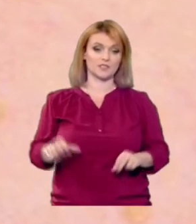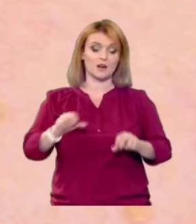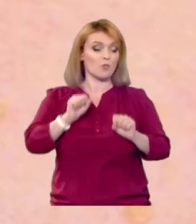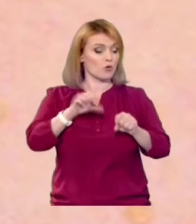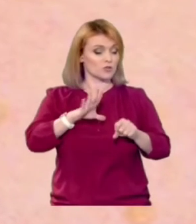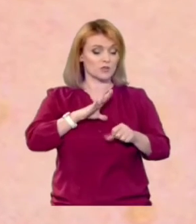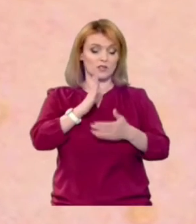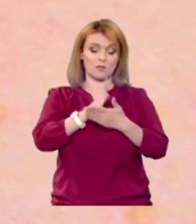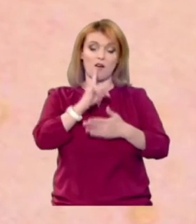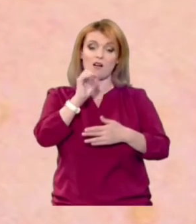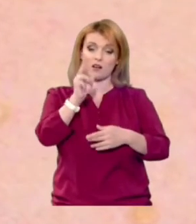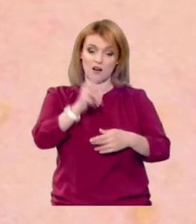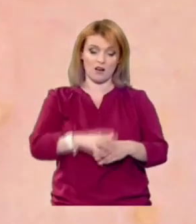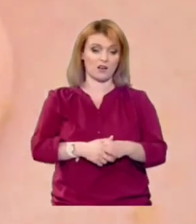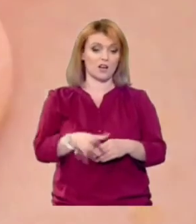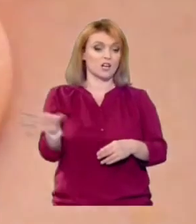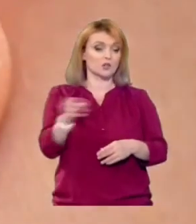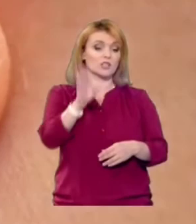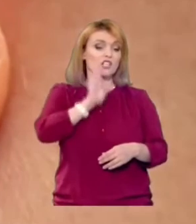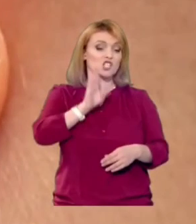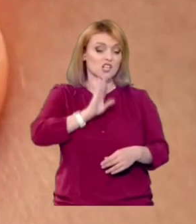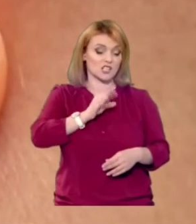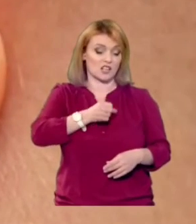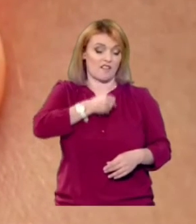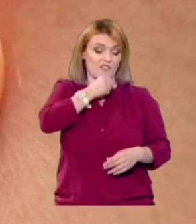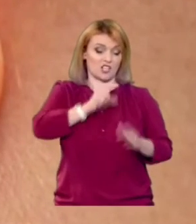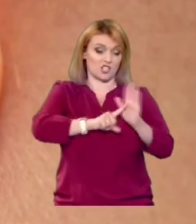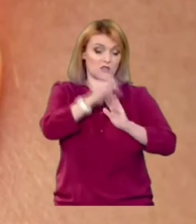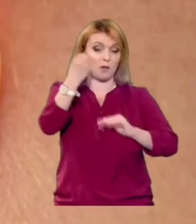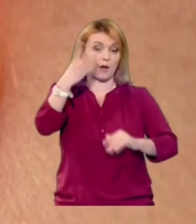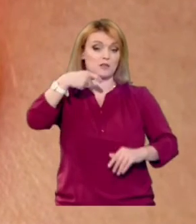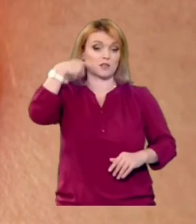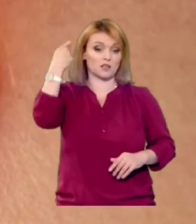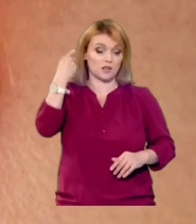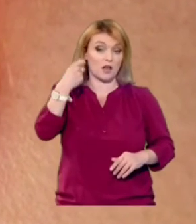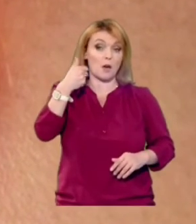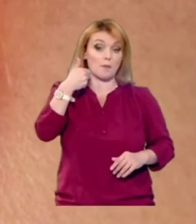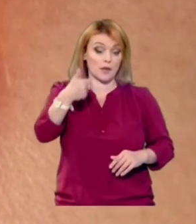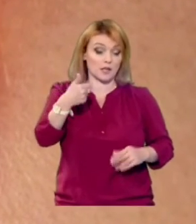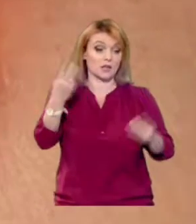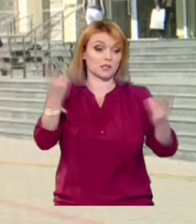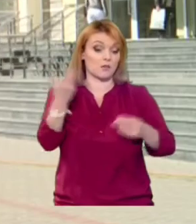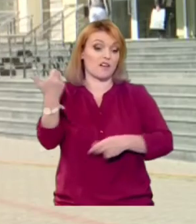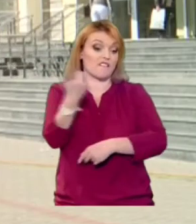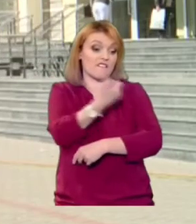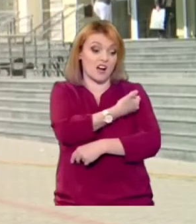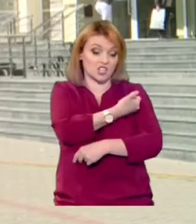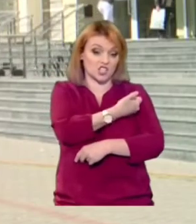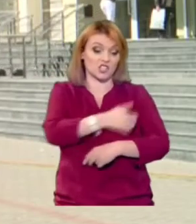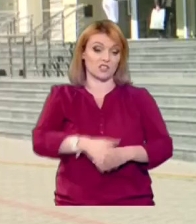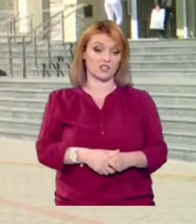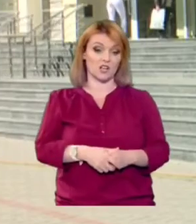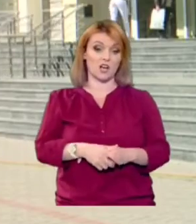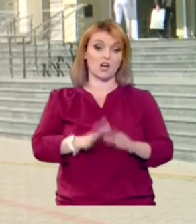cancerul colului uterin. Toate fetițele de la vârsta de 14 ani ar fi bine să se vaccineze, previn nu